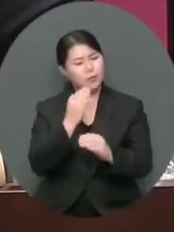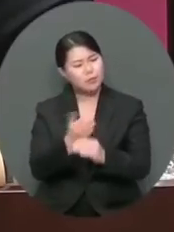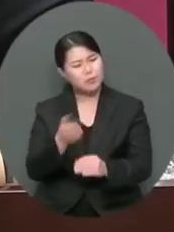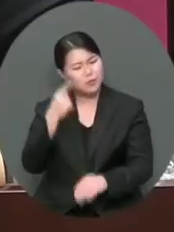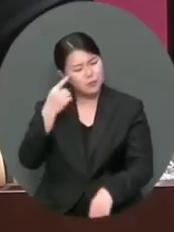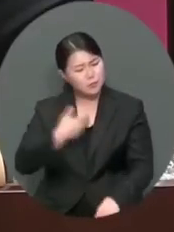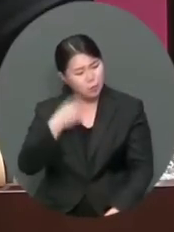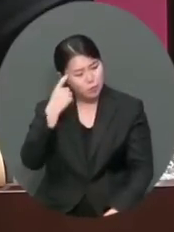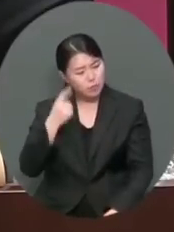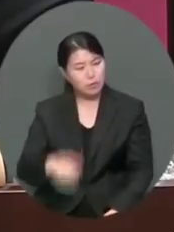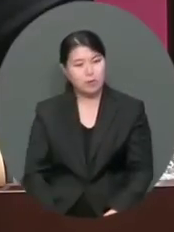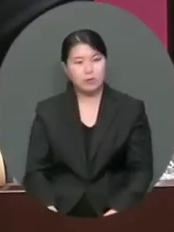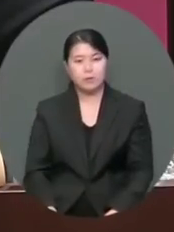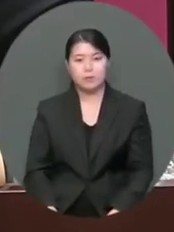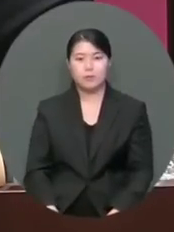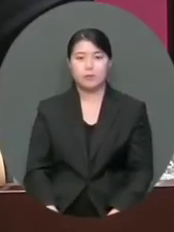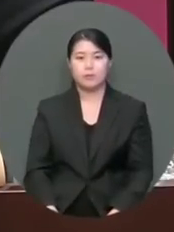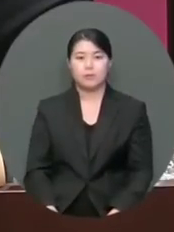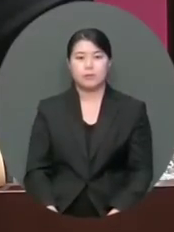질문을 해버리세요.